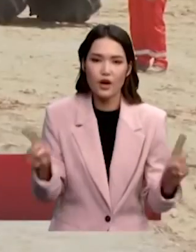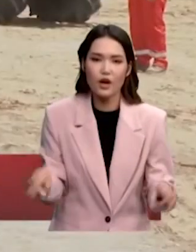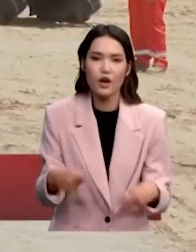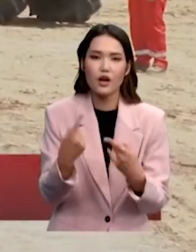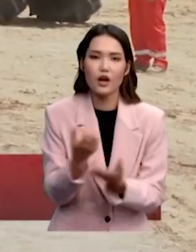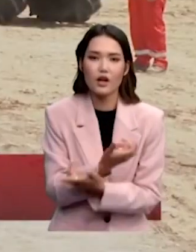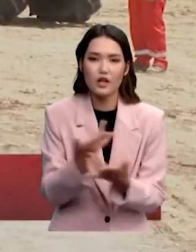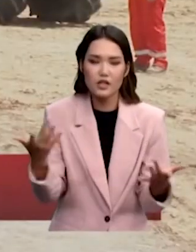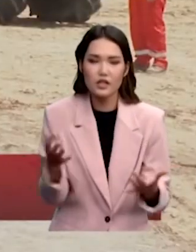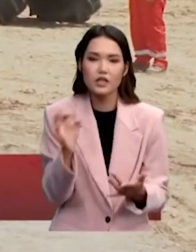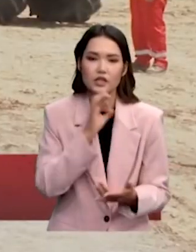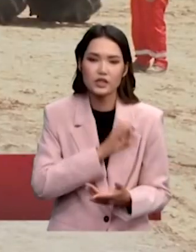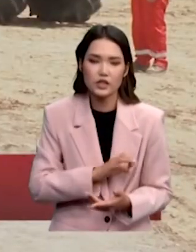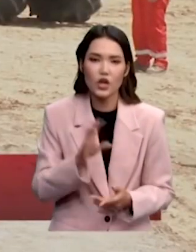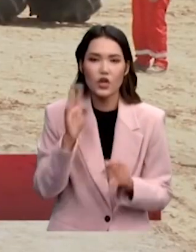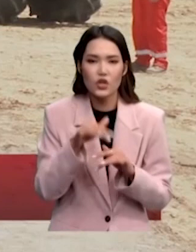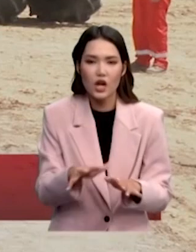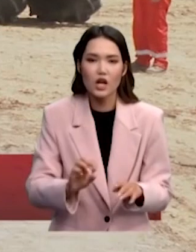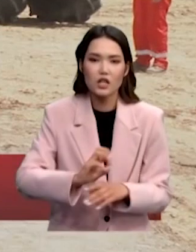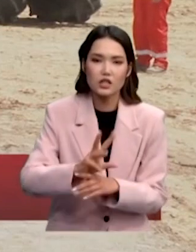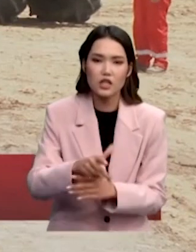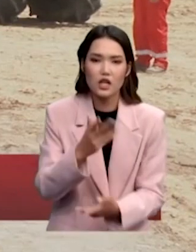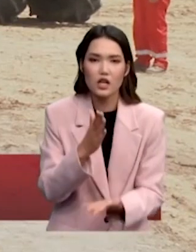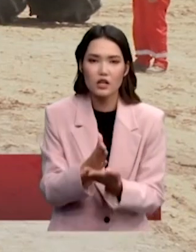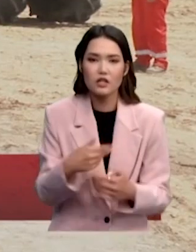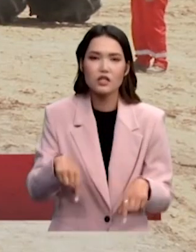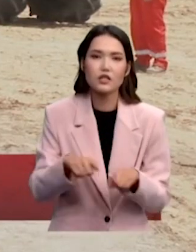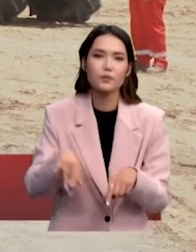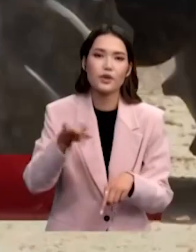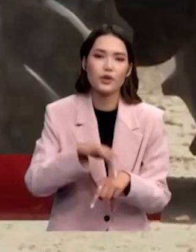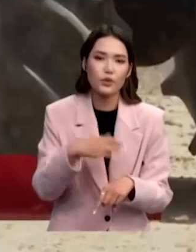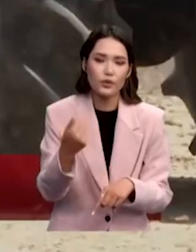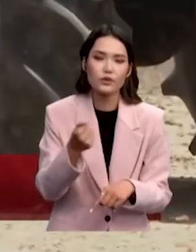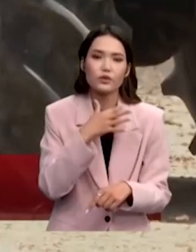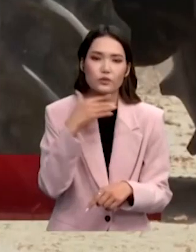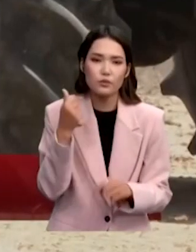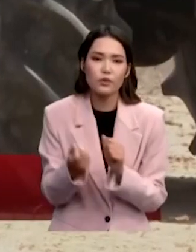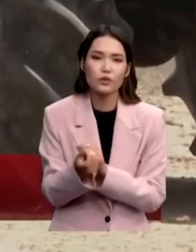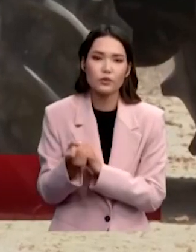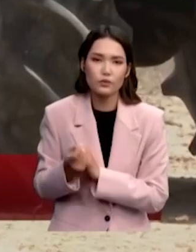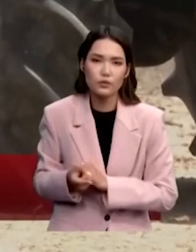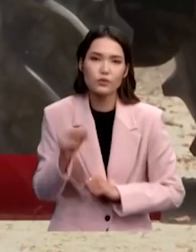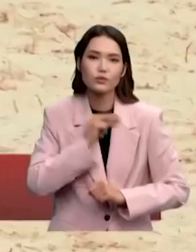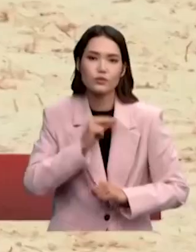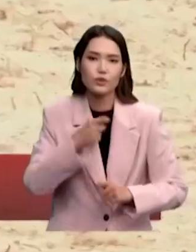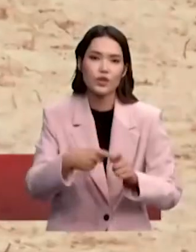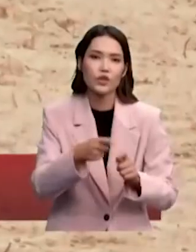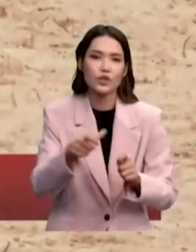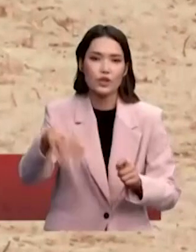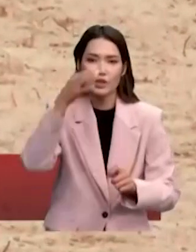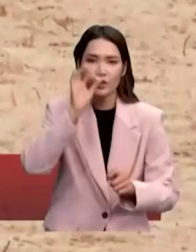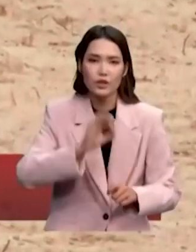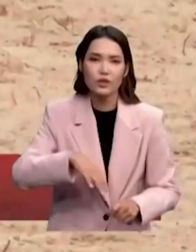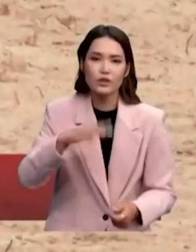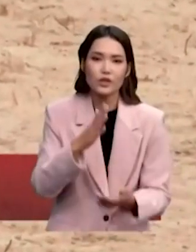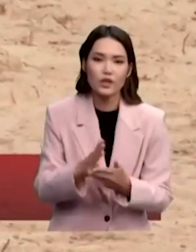же экологичного аммиака в год. Проект находится в стадии проработки. Сейчас ведутся переговоры с потенциальными инвесторами. По словам